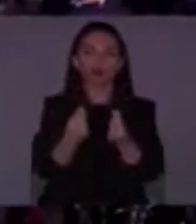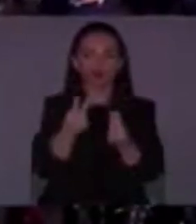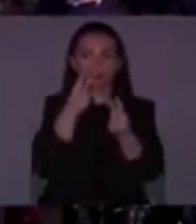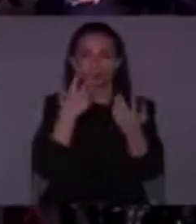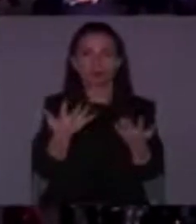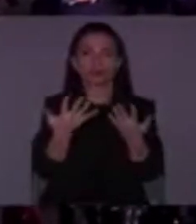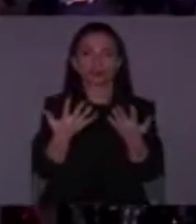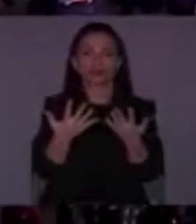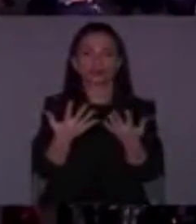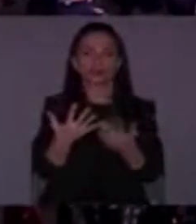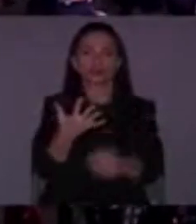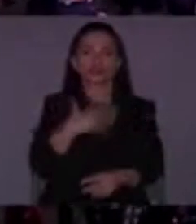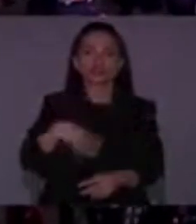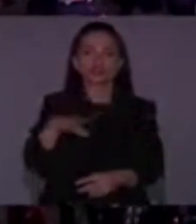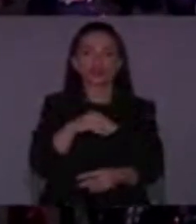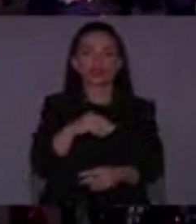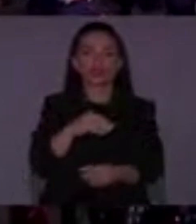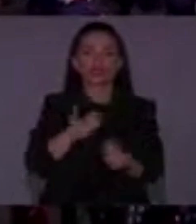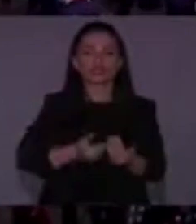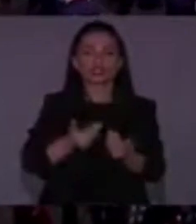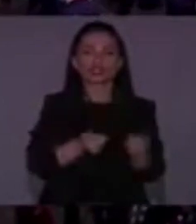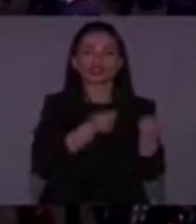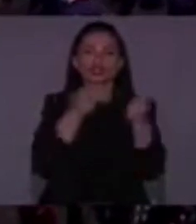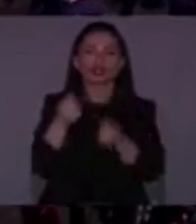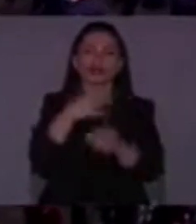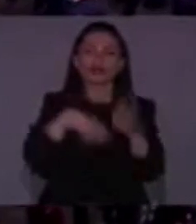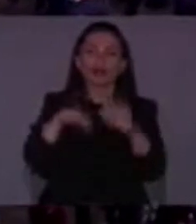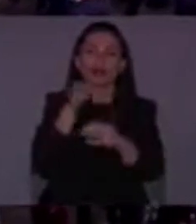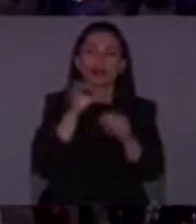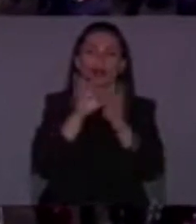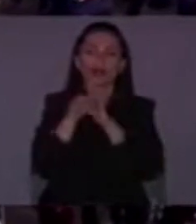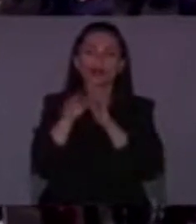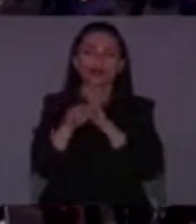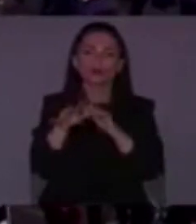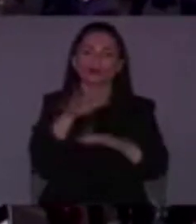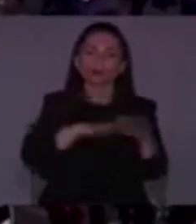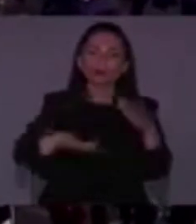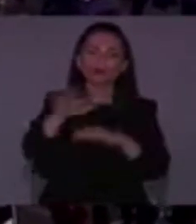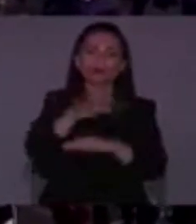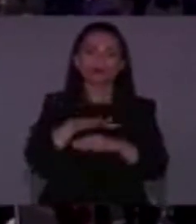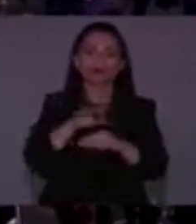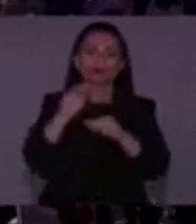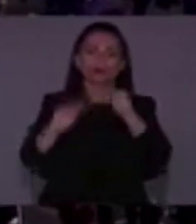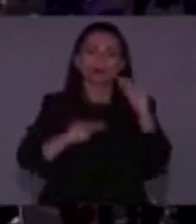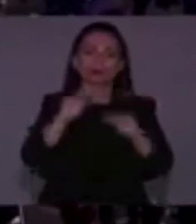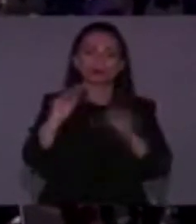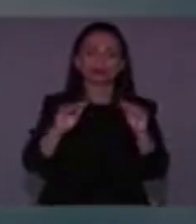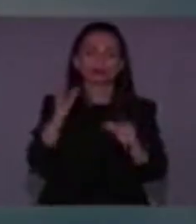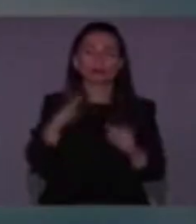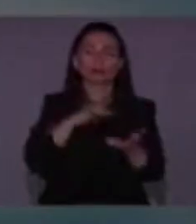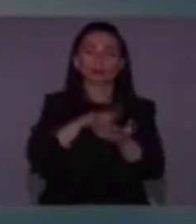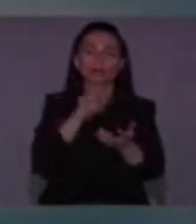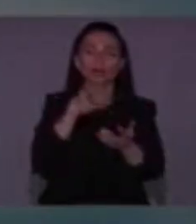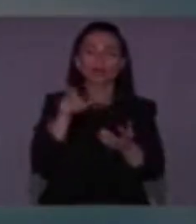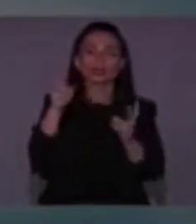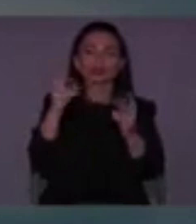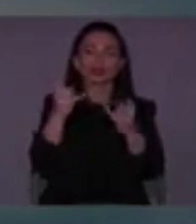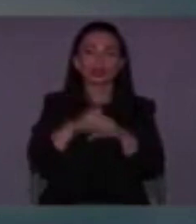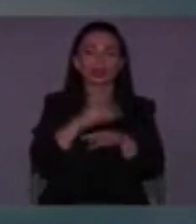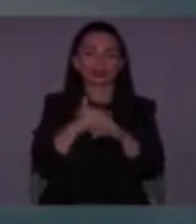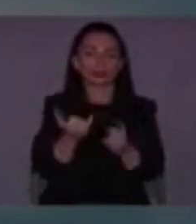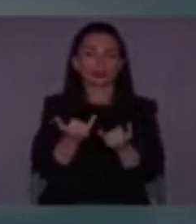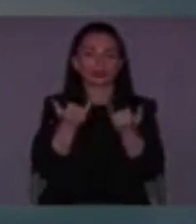თვალსაჩინო. ჩვენ შევიტანთ სიცოცხლეს ყველა რაიონში, გავშლით მთლიან ფრონტის ხაზს თბილისელების